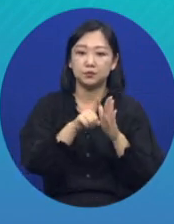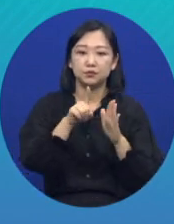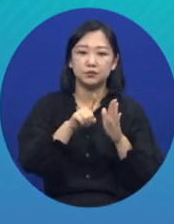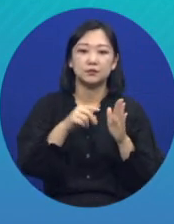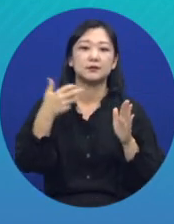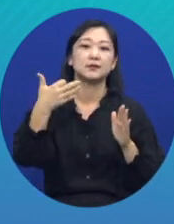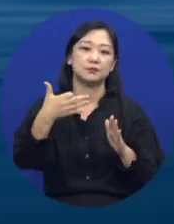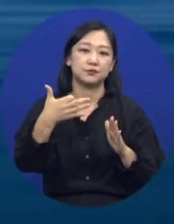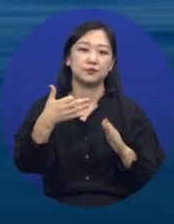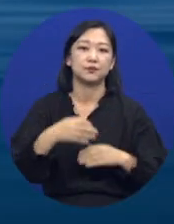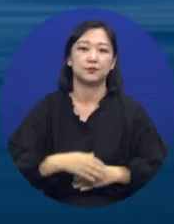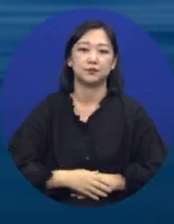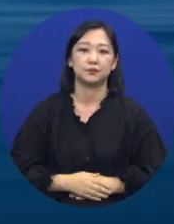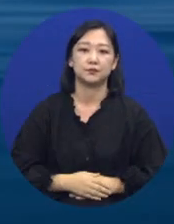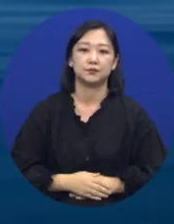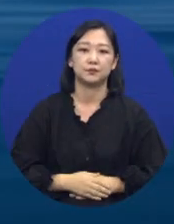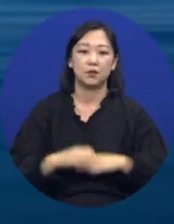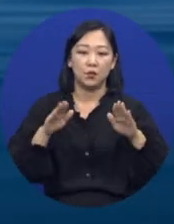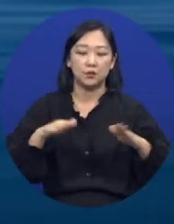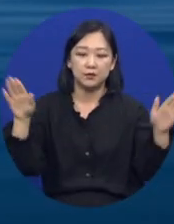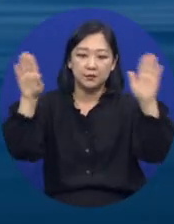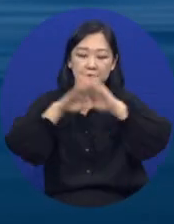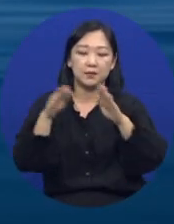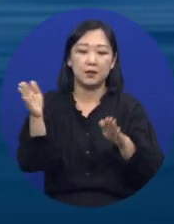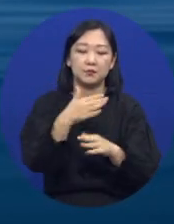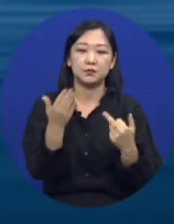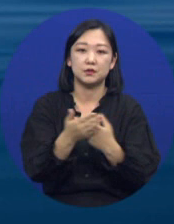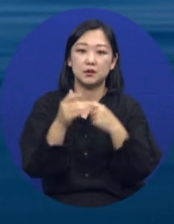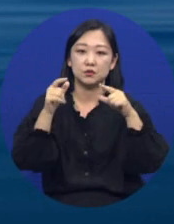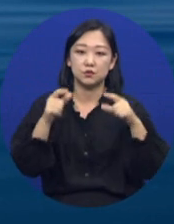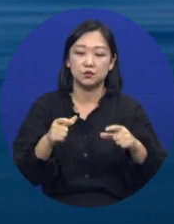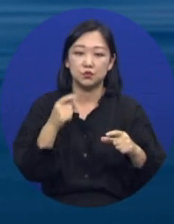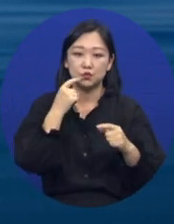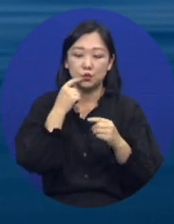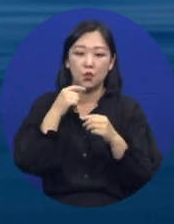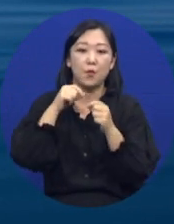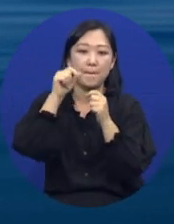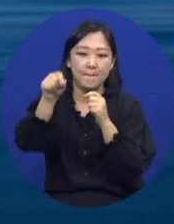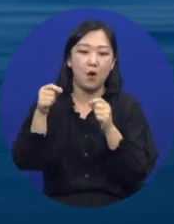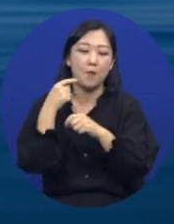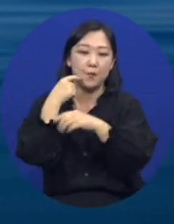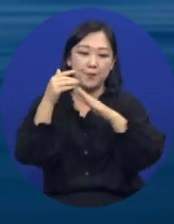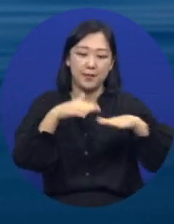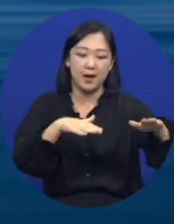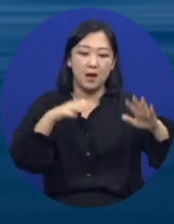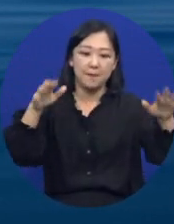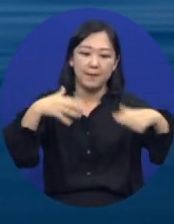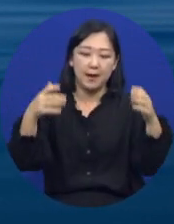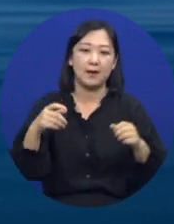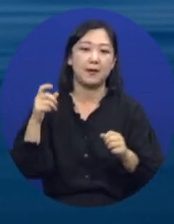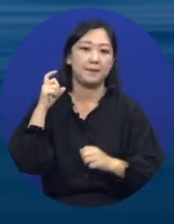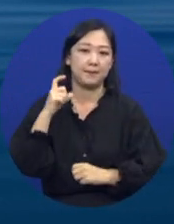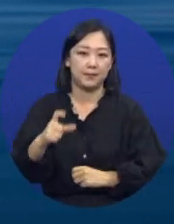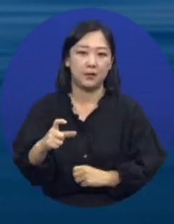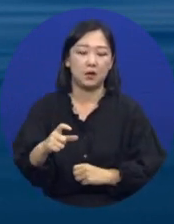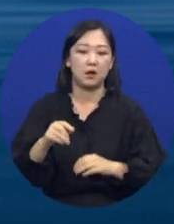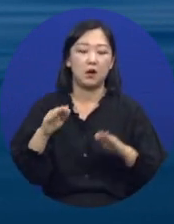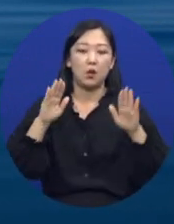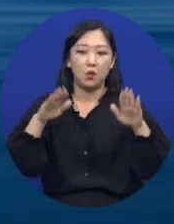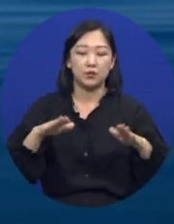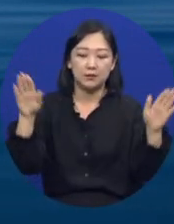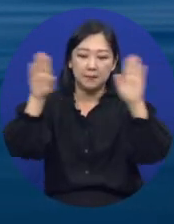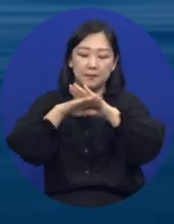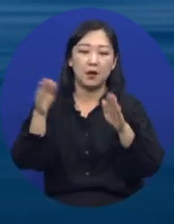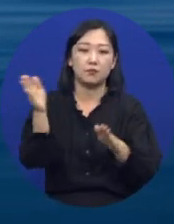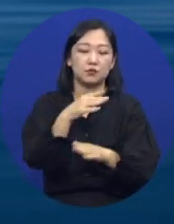19도까지 오르겠습니다. 오늘 밤부터 제주도 남쪽 먼 바다를 중심으로 바람이 강하게 불겠는데요. 오늘 밤부터 내일 오전